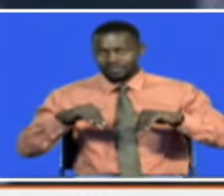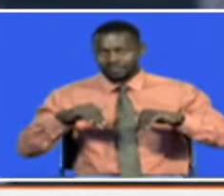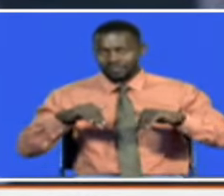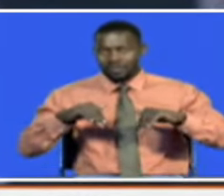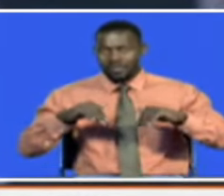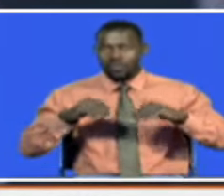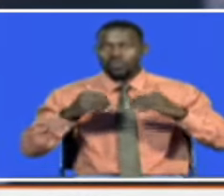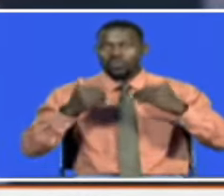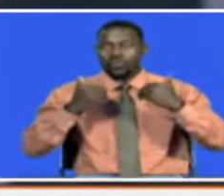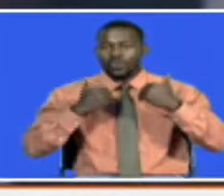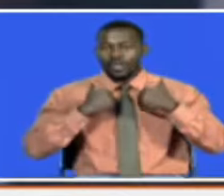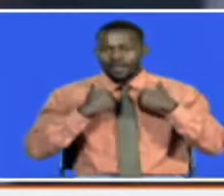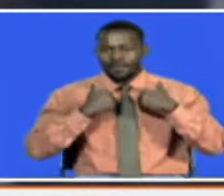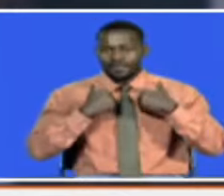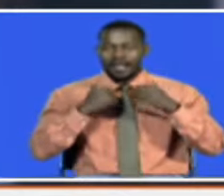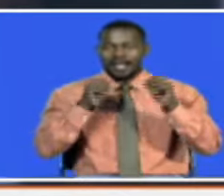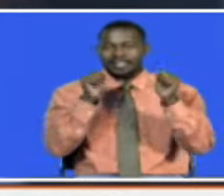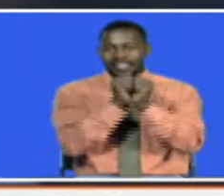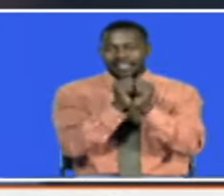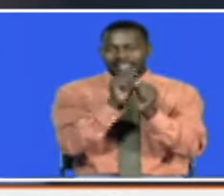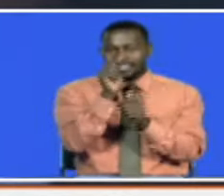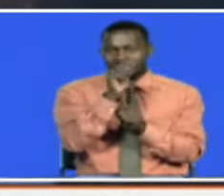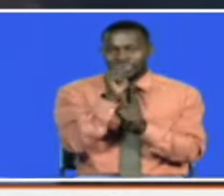We have a 10 trillion public debt.